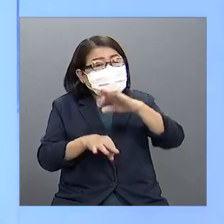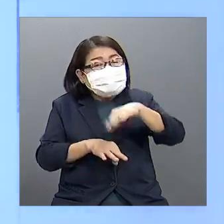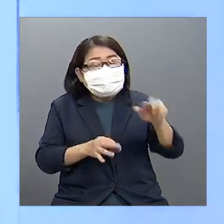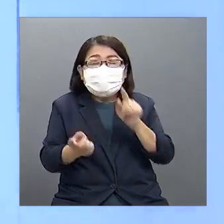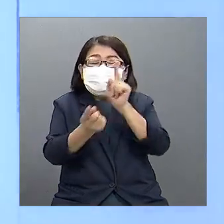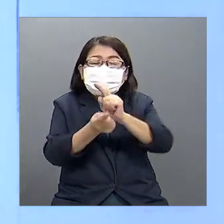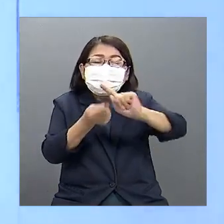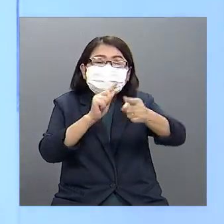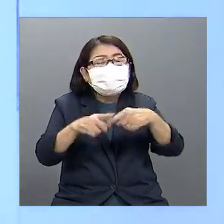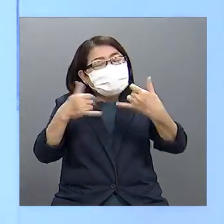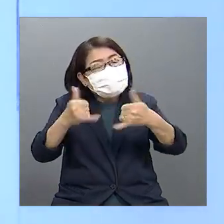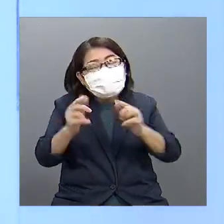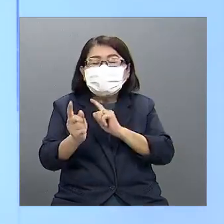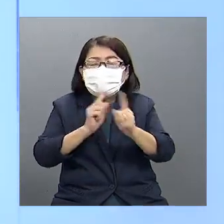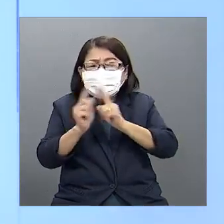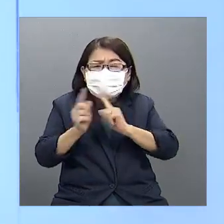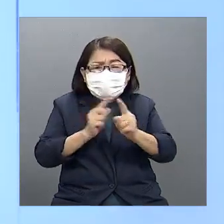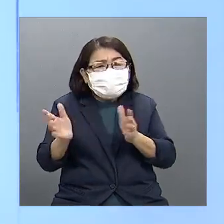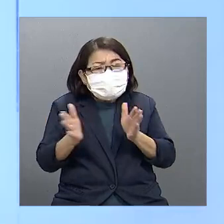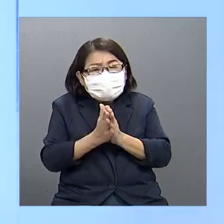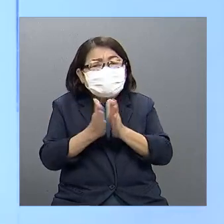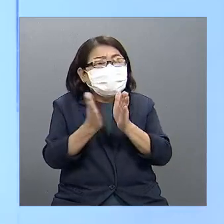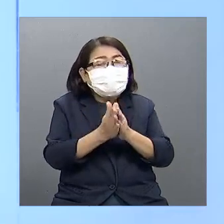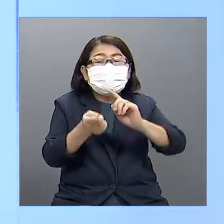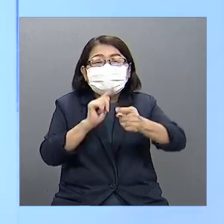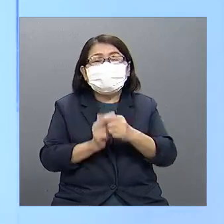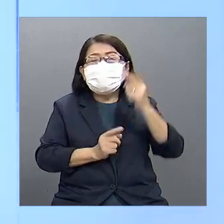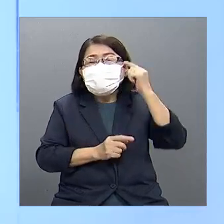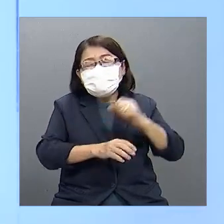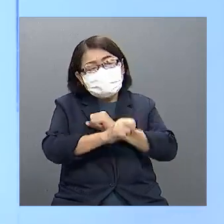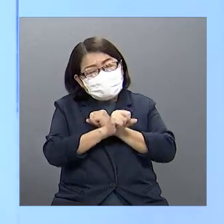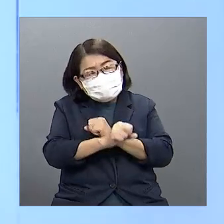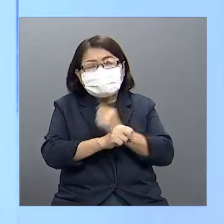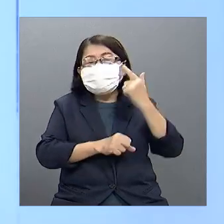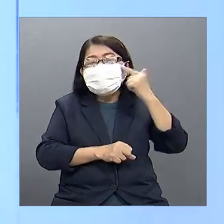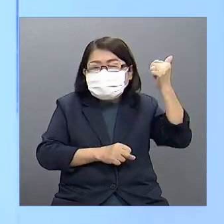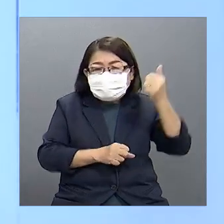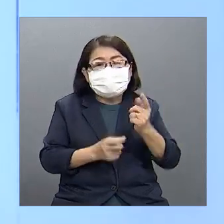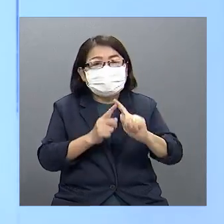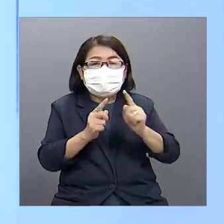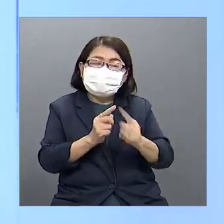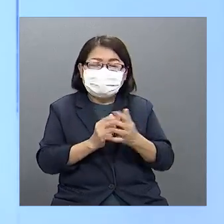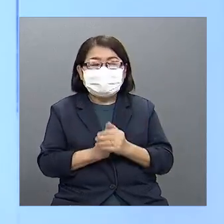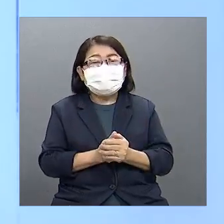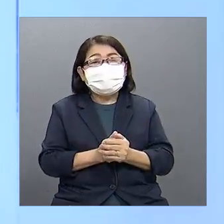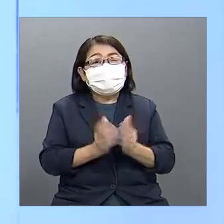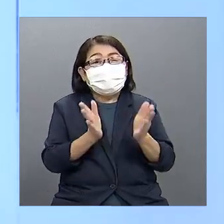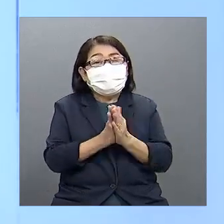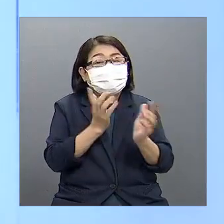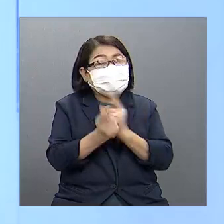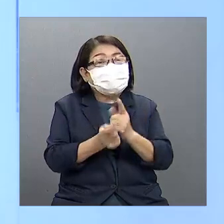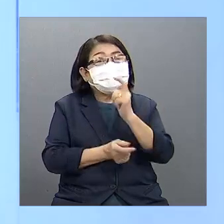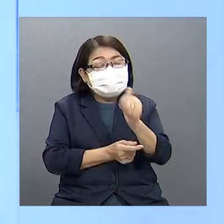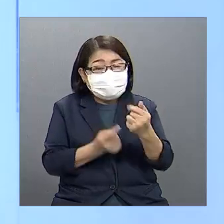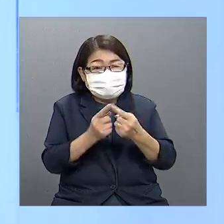พื่อนๆใช้ชีวิตร่วมกับคนอื่นรู้จักวิธีในการเข้าสังคมนั่นเองนะคะแต่ว่าอย่างที่เราทราบกันดีนะคะว่าตลอดช่วงเกือบ3